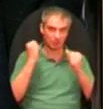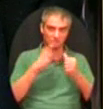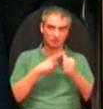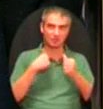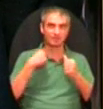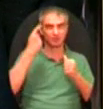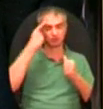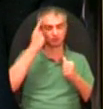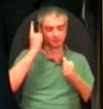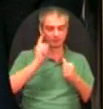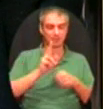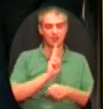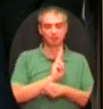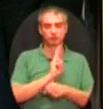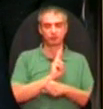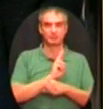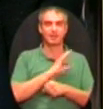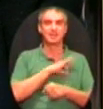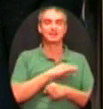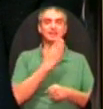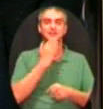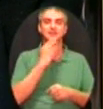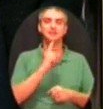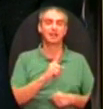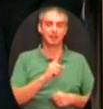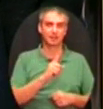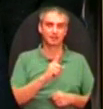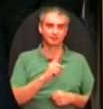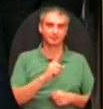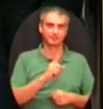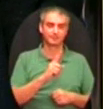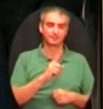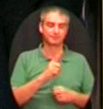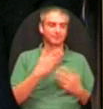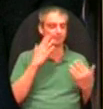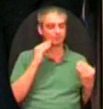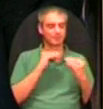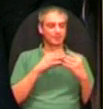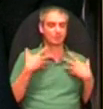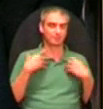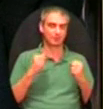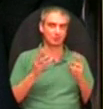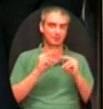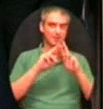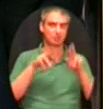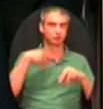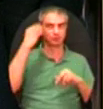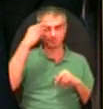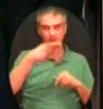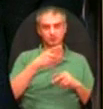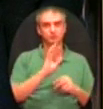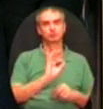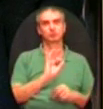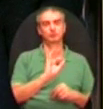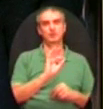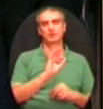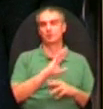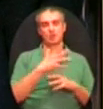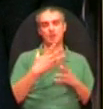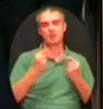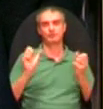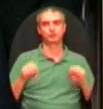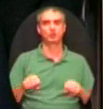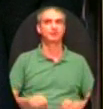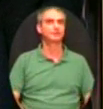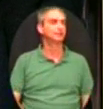אני חושב שצריך לשמר, מבחינת האינטרס הישראלי, את ערוץ התאום הביטחוני עם הרשות הפלסטינית, כדי שהעסק לא יצא